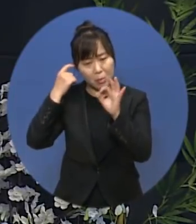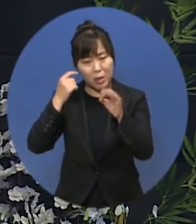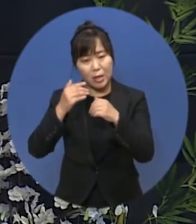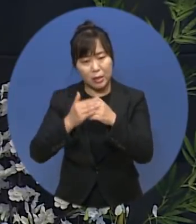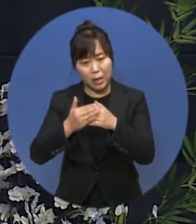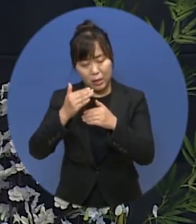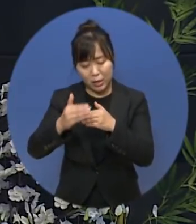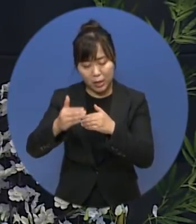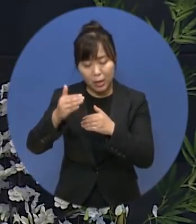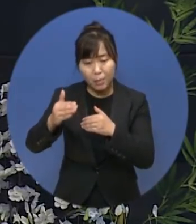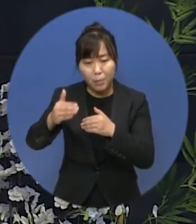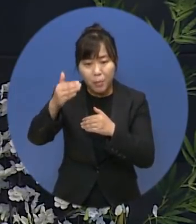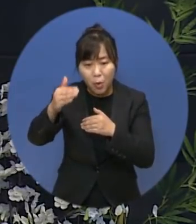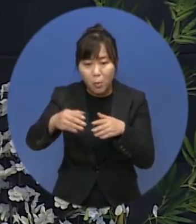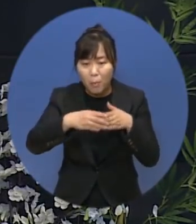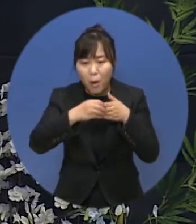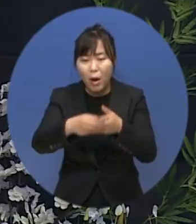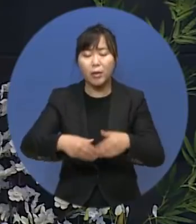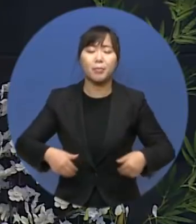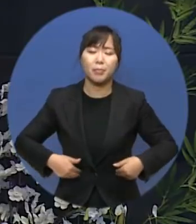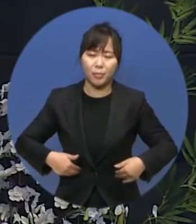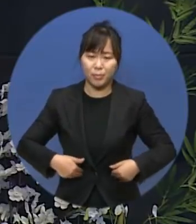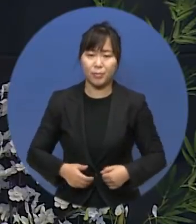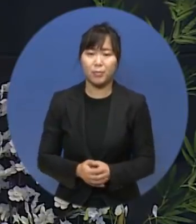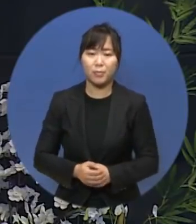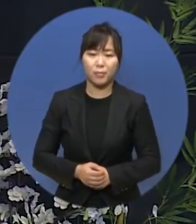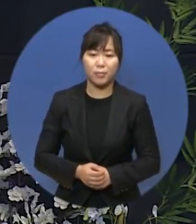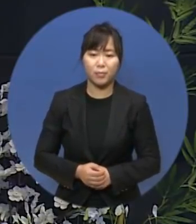단계별로 로드맵이 마련되어야 될 것 같습니다.